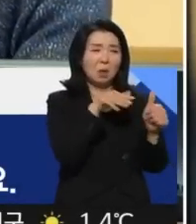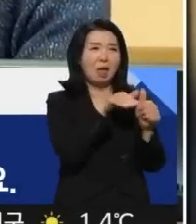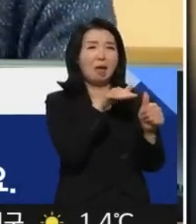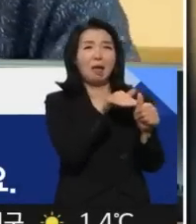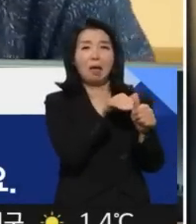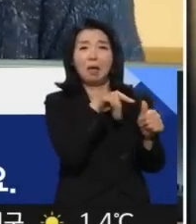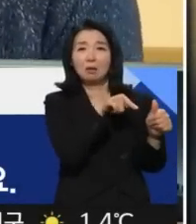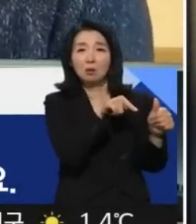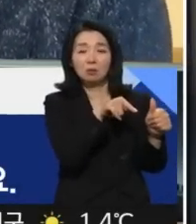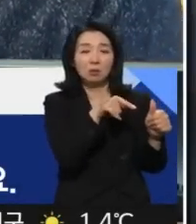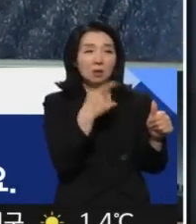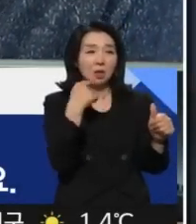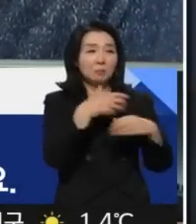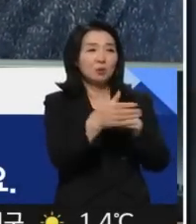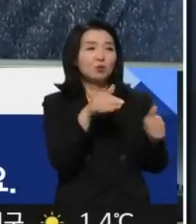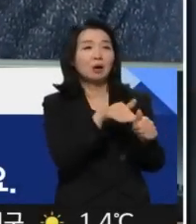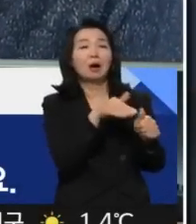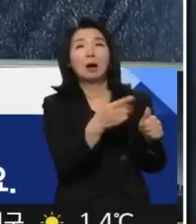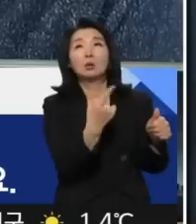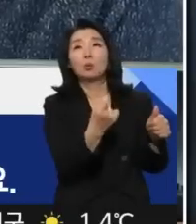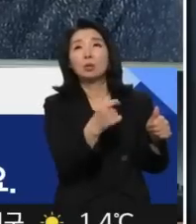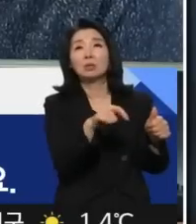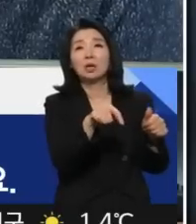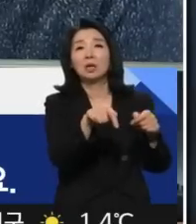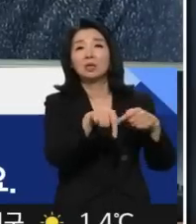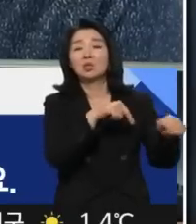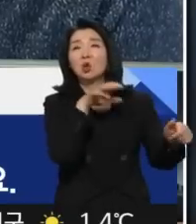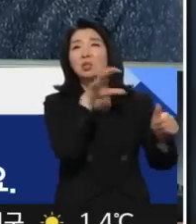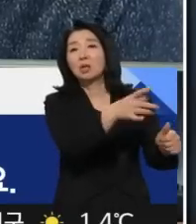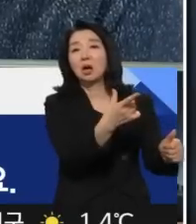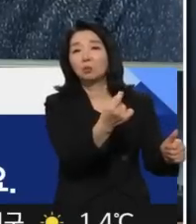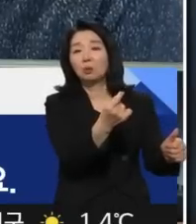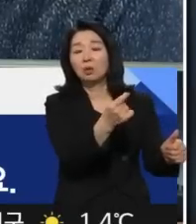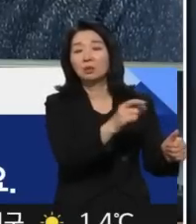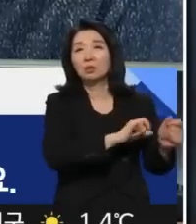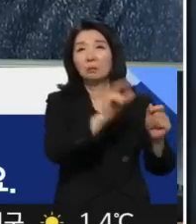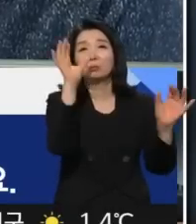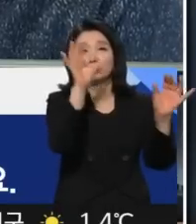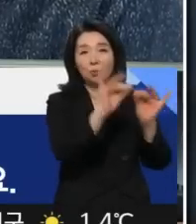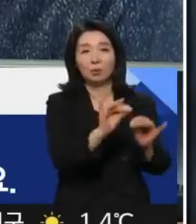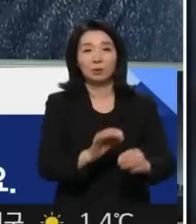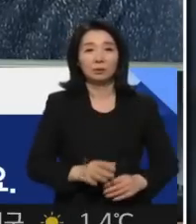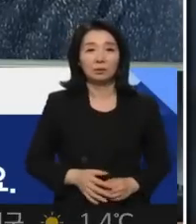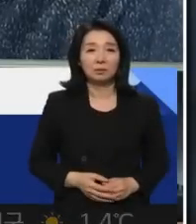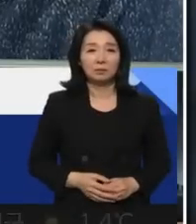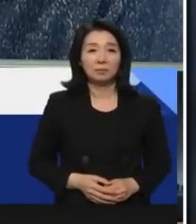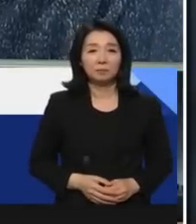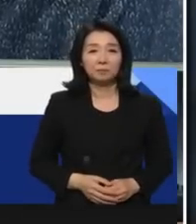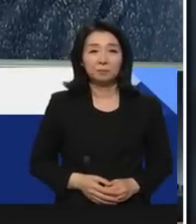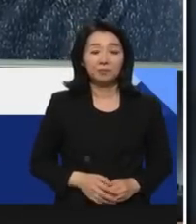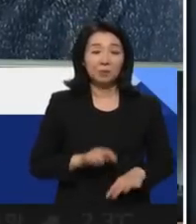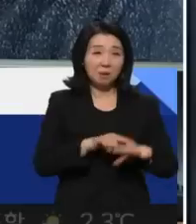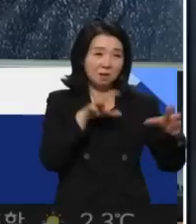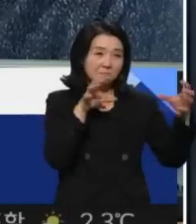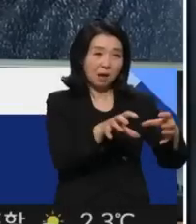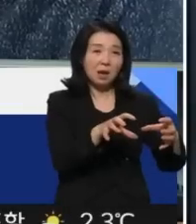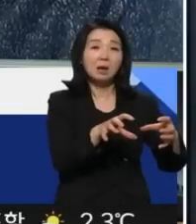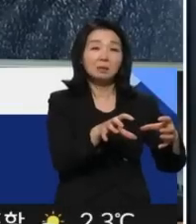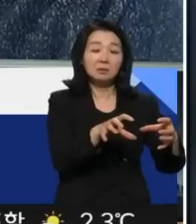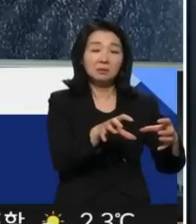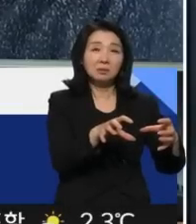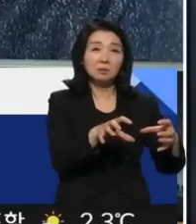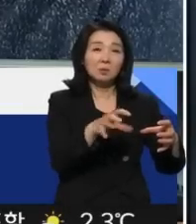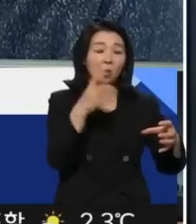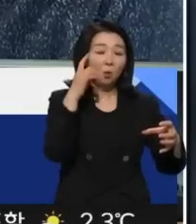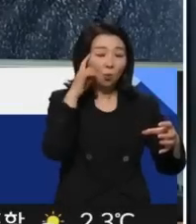것은 민주당을 흔들어대는 정치 탄압이다라고 하는 인식에는 대부분 동의를 하고 있어요. 그래서 일치 단결해서 단일